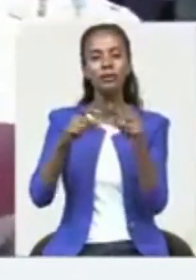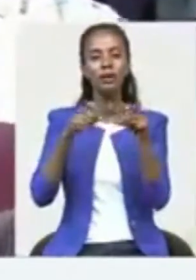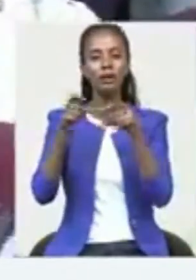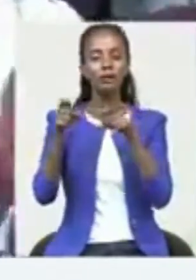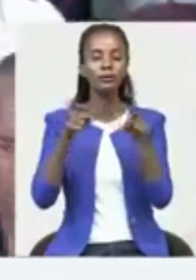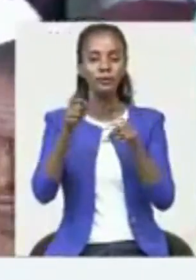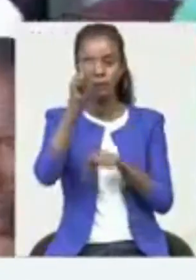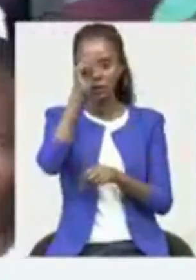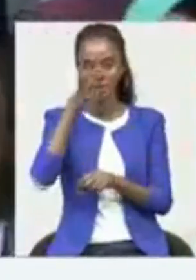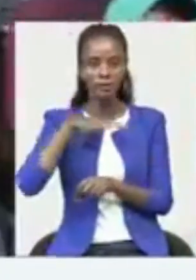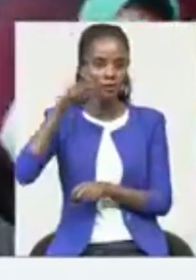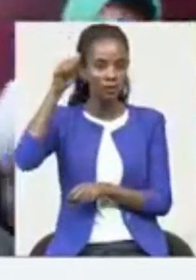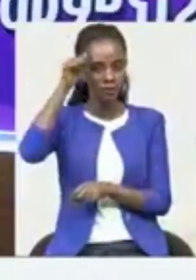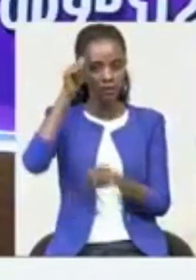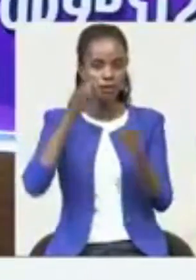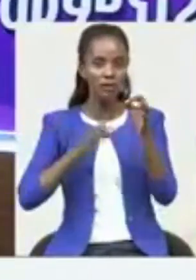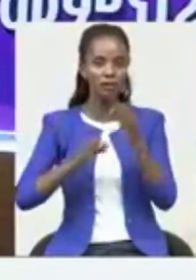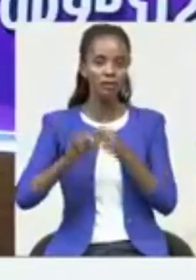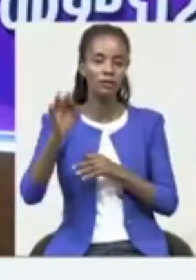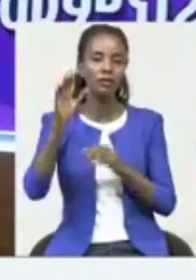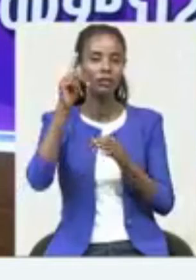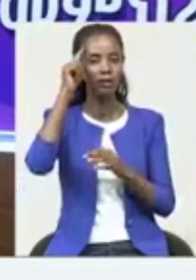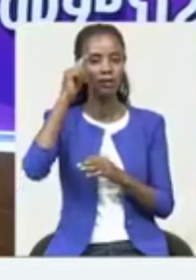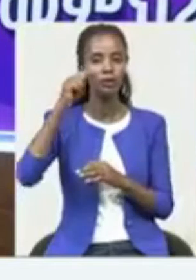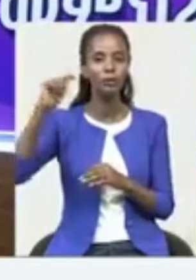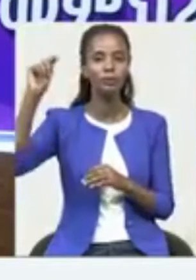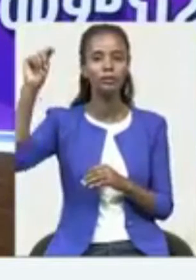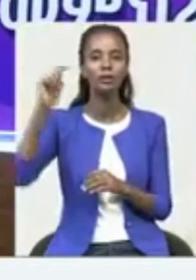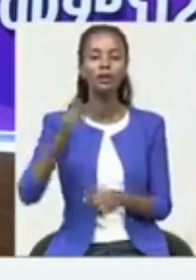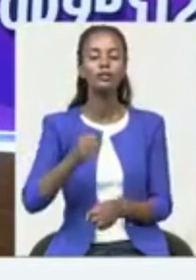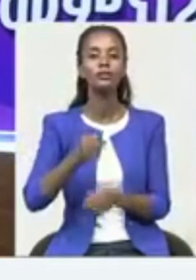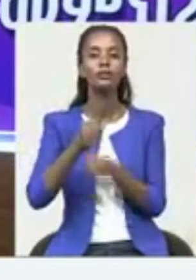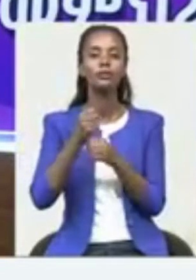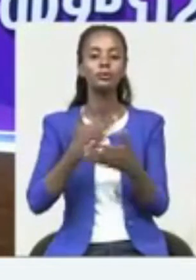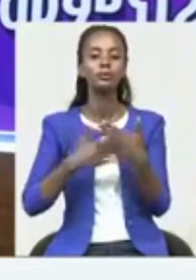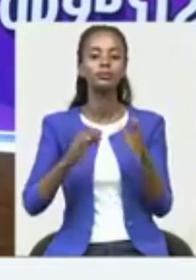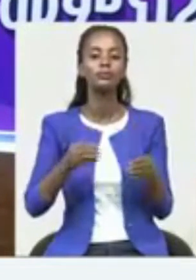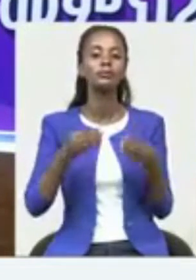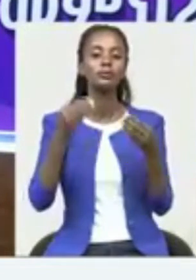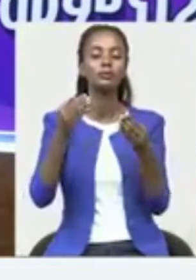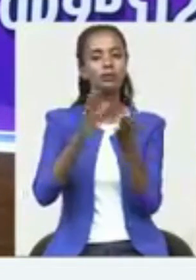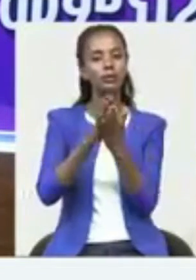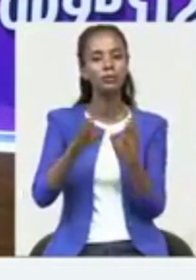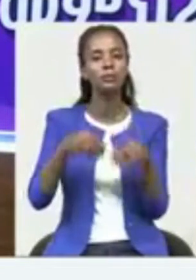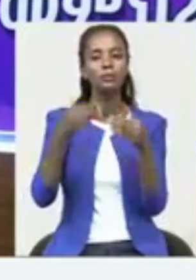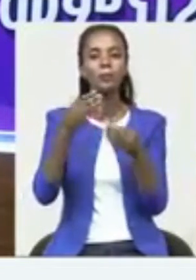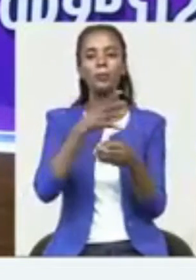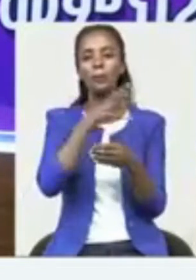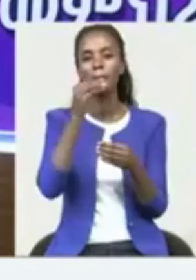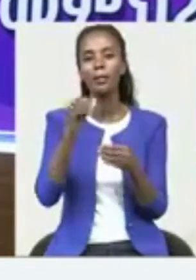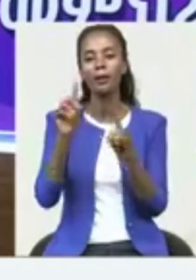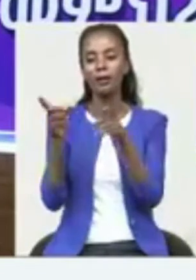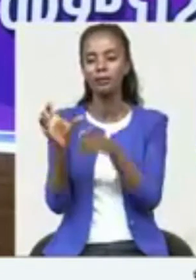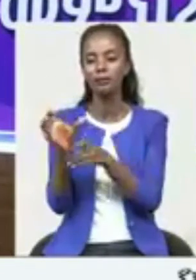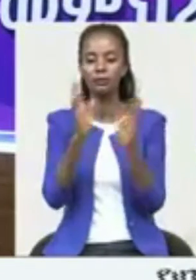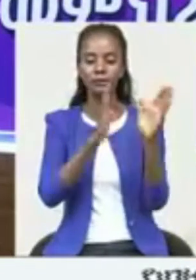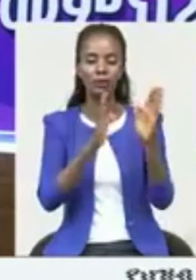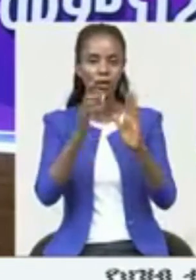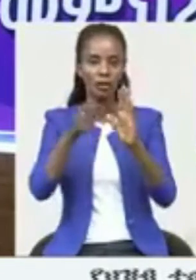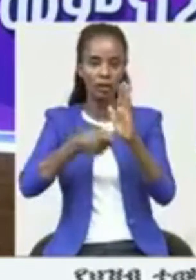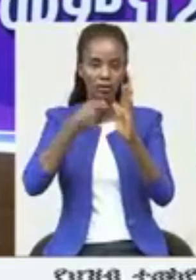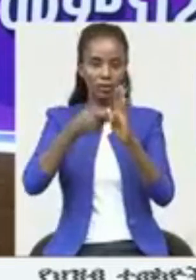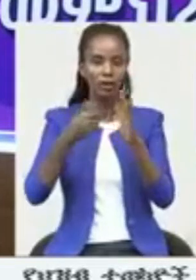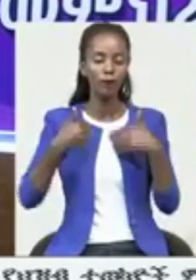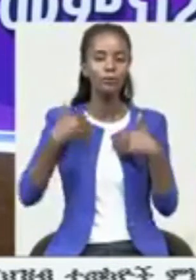ዳይሬክተር አቶ እንደሻው ይስማ ይገልጻሉ። በቴክኖሎጂ አስደግፎ ትምህርቱን መስጠት ስላለብን በሬዲዮ ስክሪፕት ዝግጅት እስከ ቀረጻ ድረስ